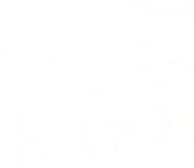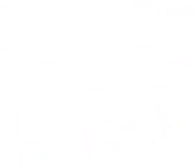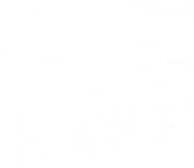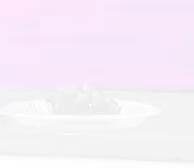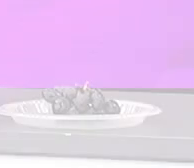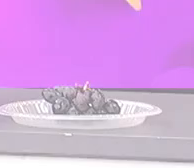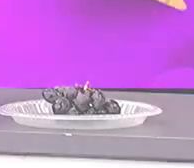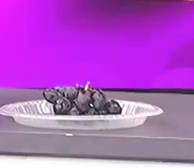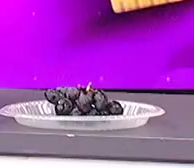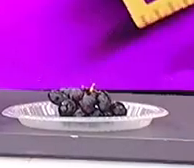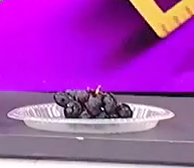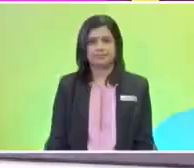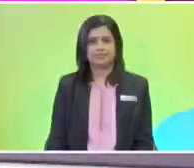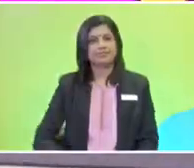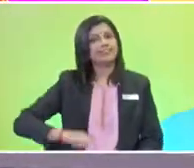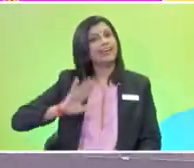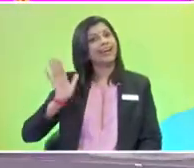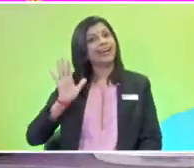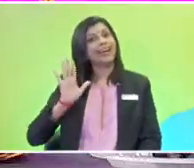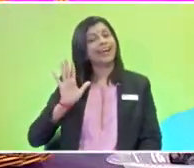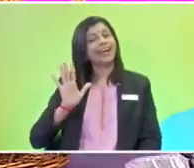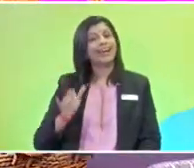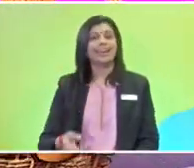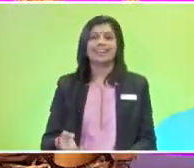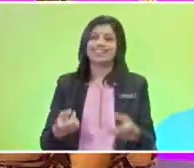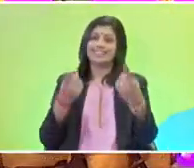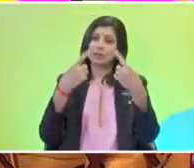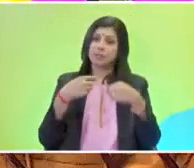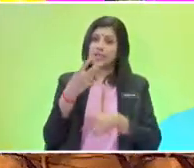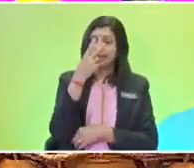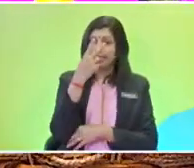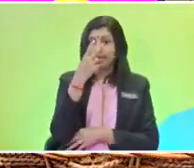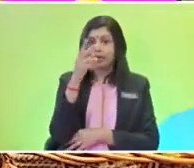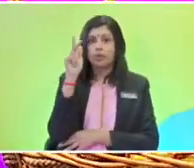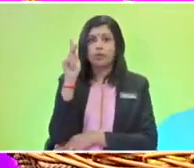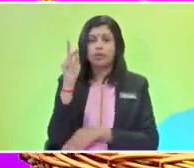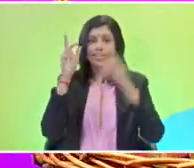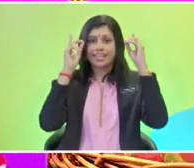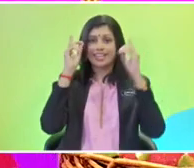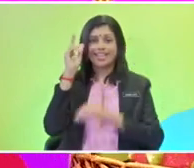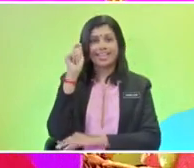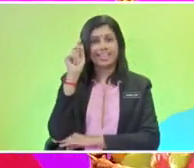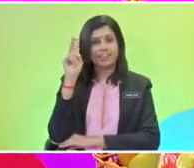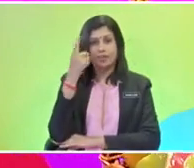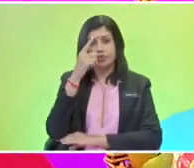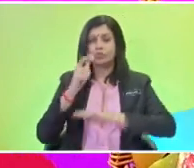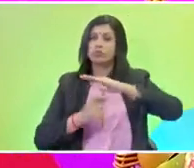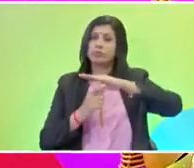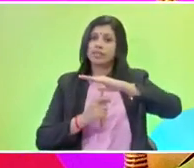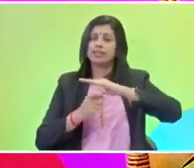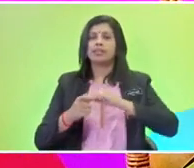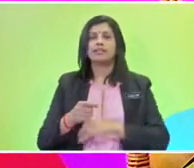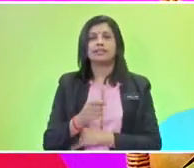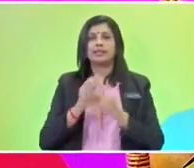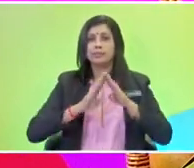KPM. Ya, selamat menonton Didik TV KPM, murid-murid sekalian, untuk slot prasekolah mata